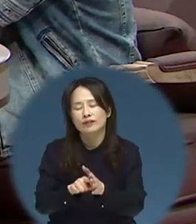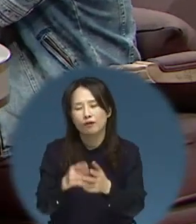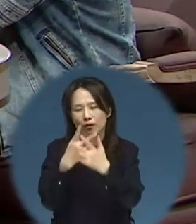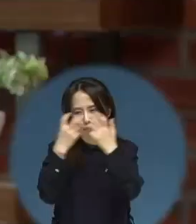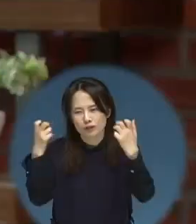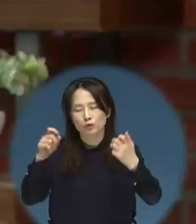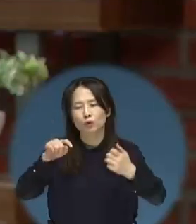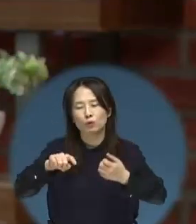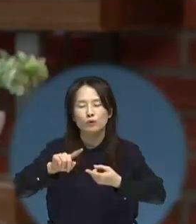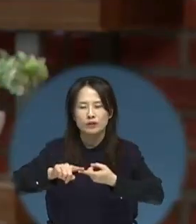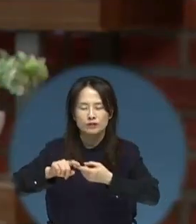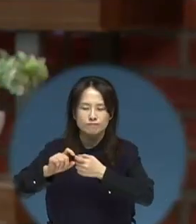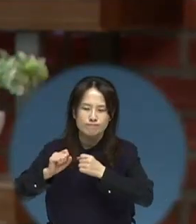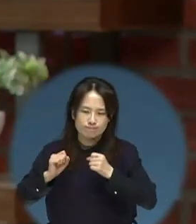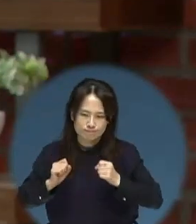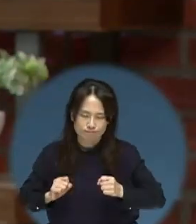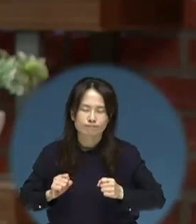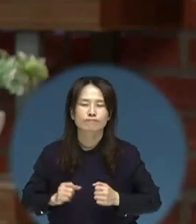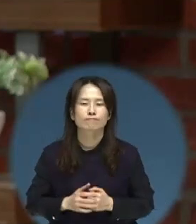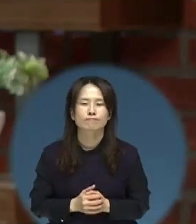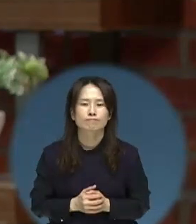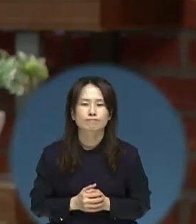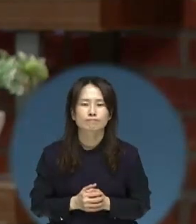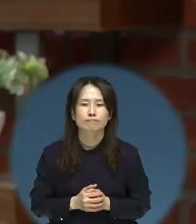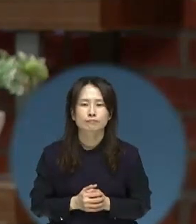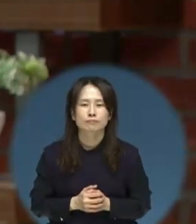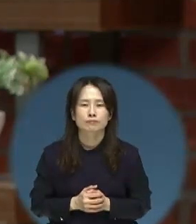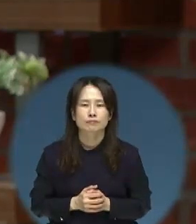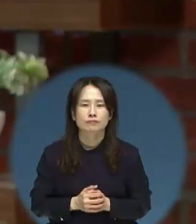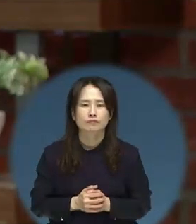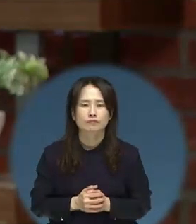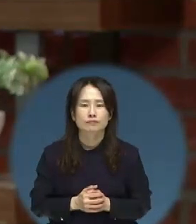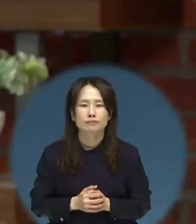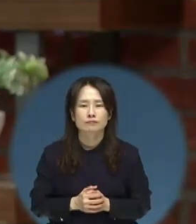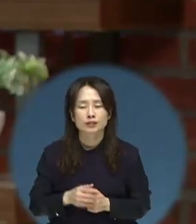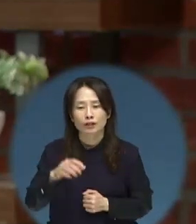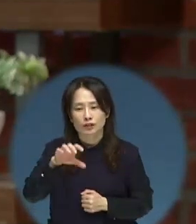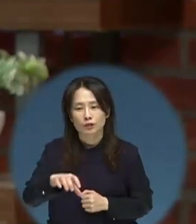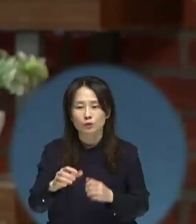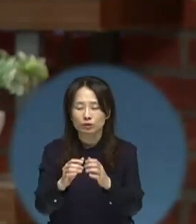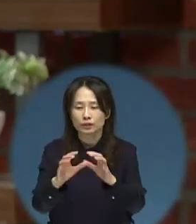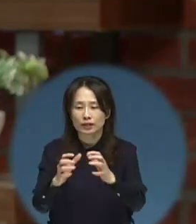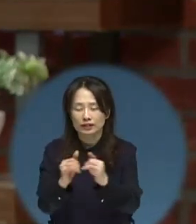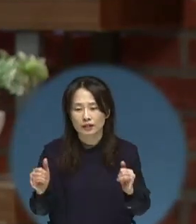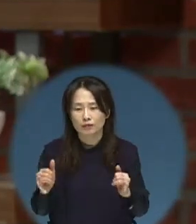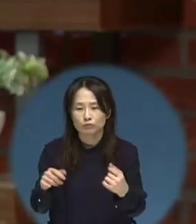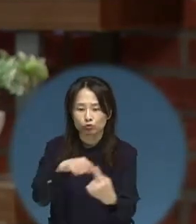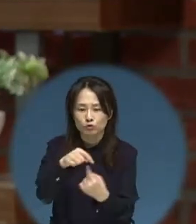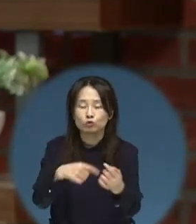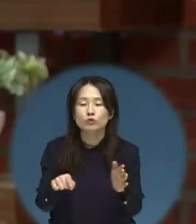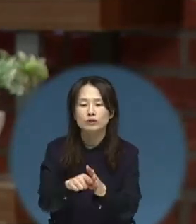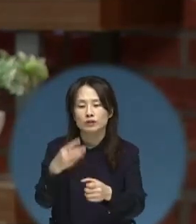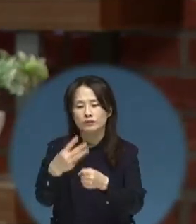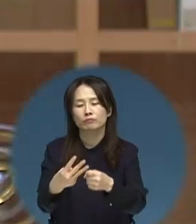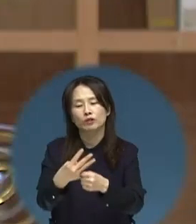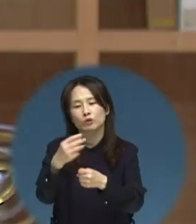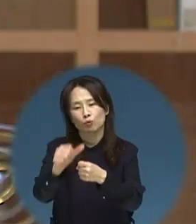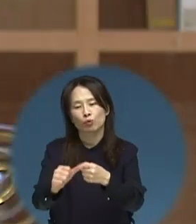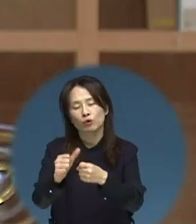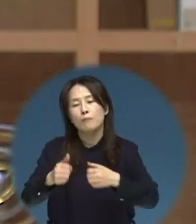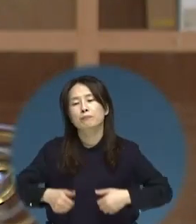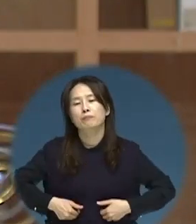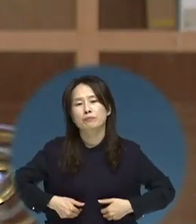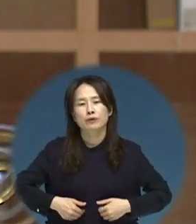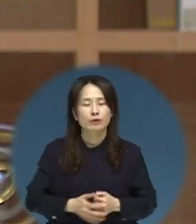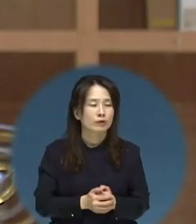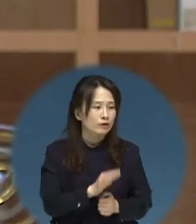이제 기초를 다져야 하죠. 네. 현지화까지 보통 3년에서 5년 정도 걸리는 것 같아요. 그런데 그 볼리비아가